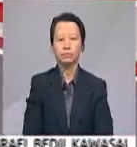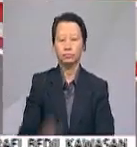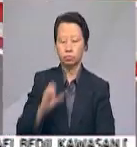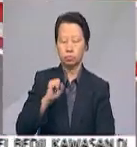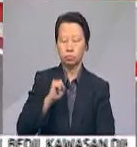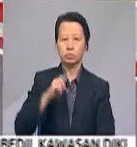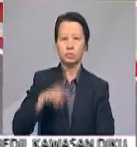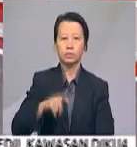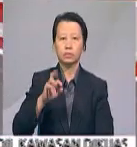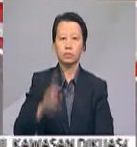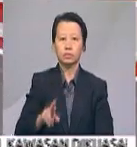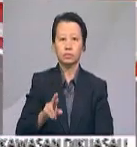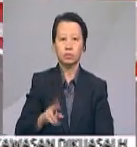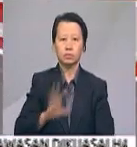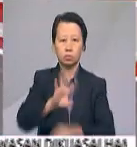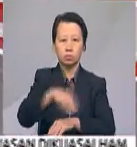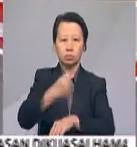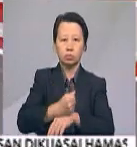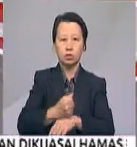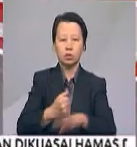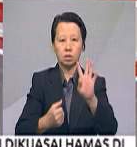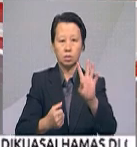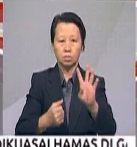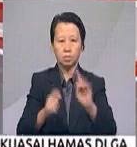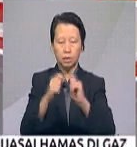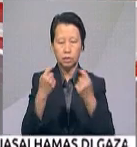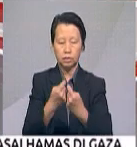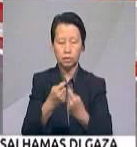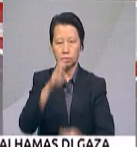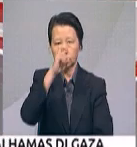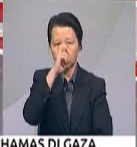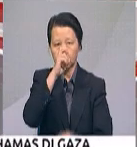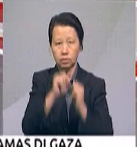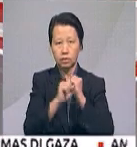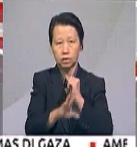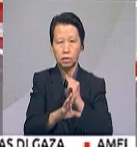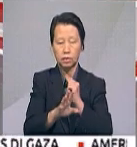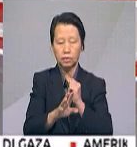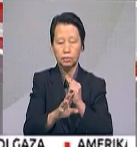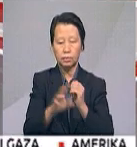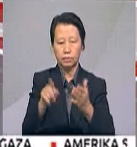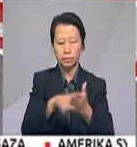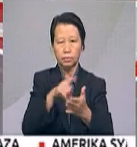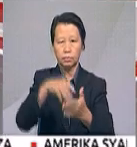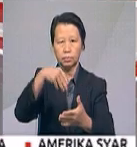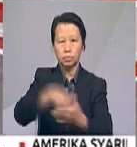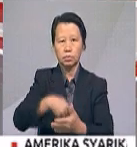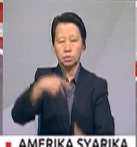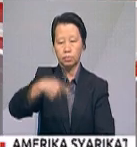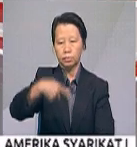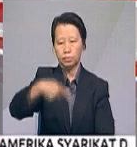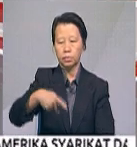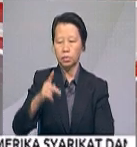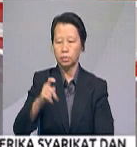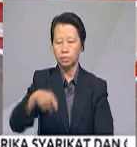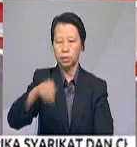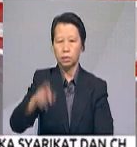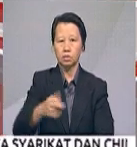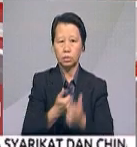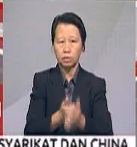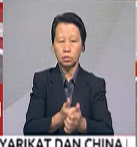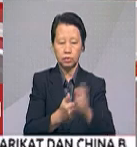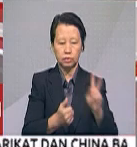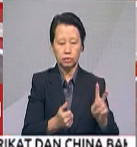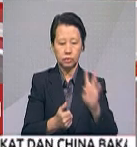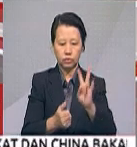Suruhanjaya Pilihan Raya SPR menubuhkan 4 pasukan penguatkuasa kempen pilihan raya PPKPR mengikut Seksyen